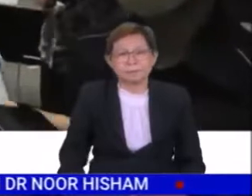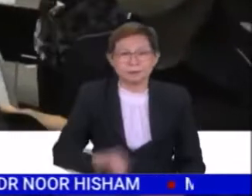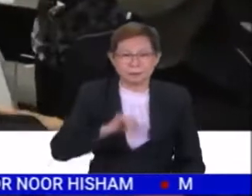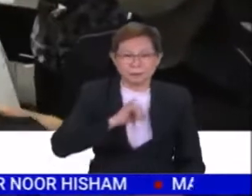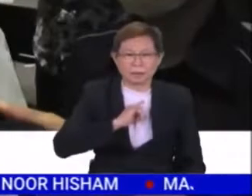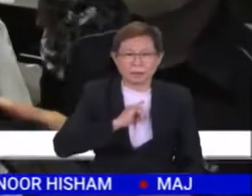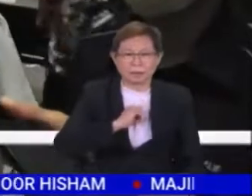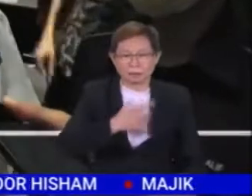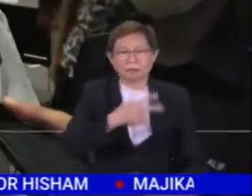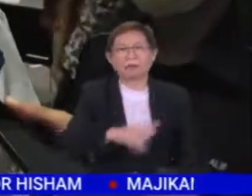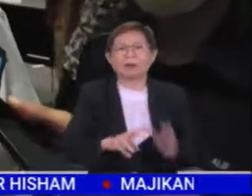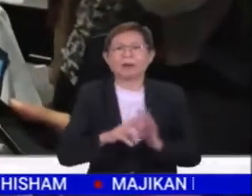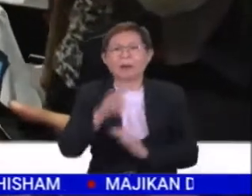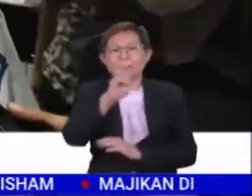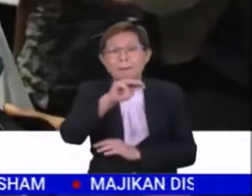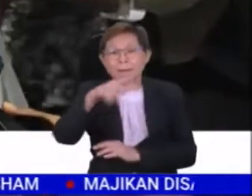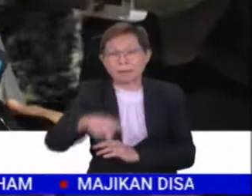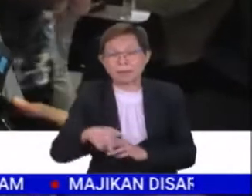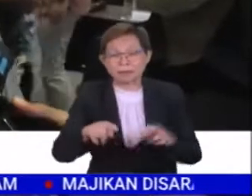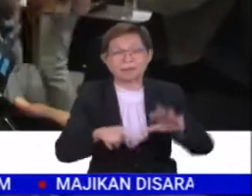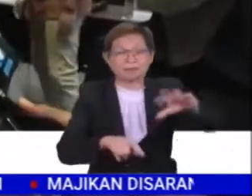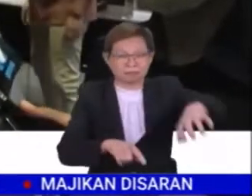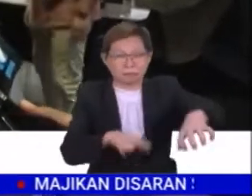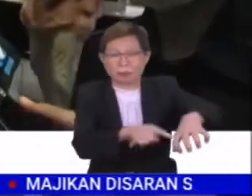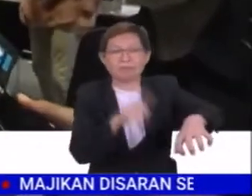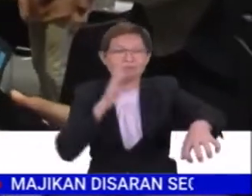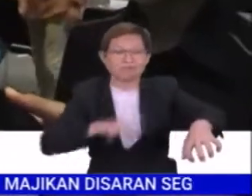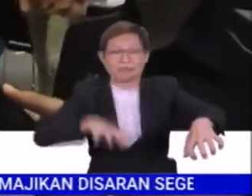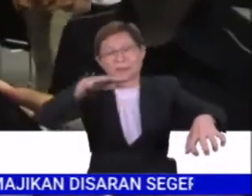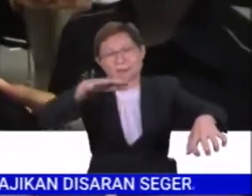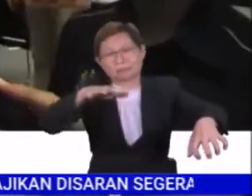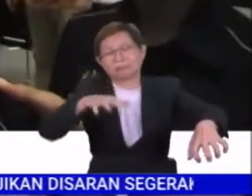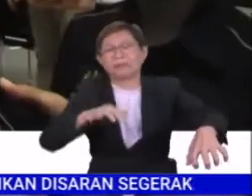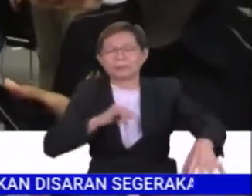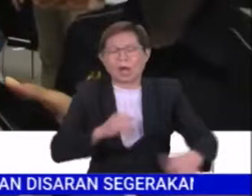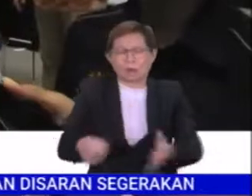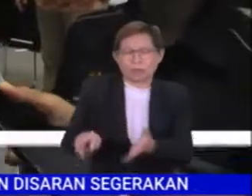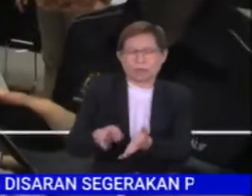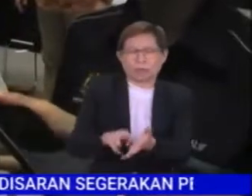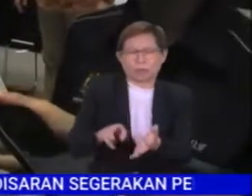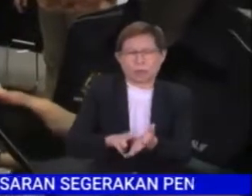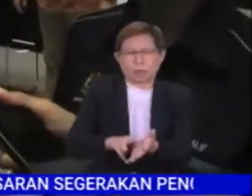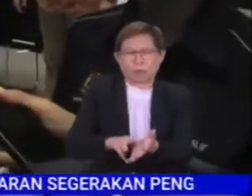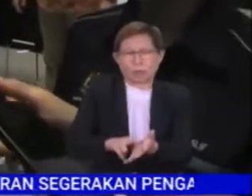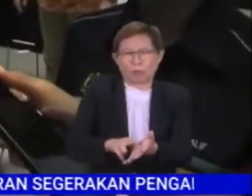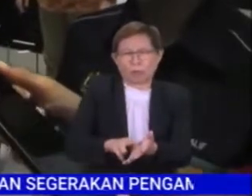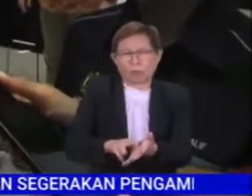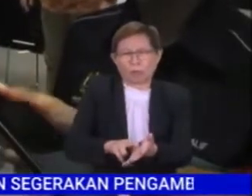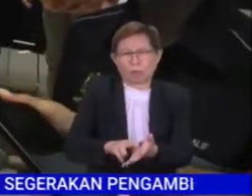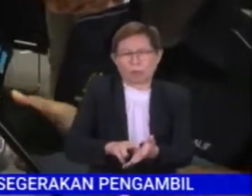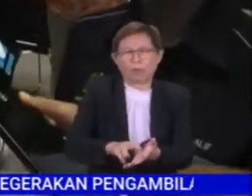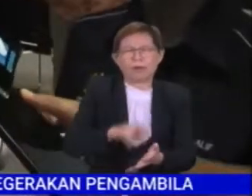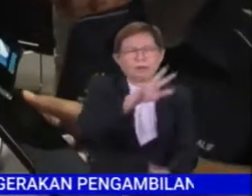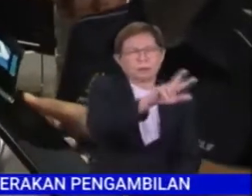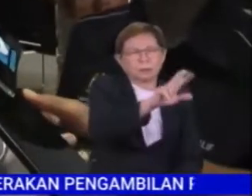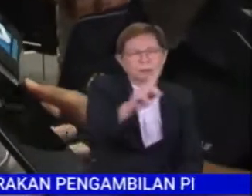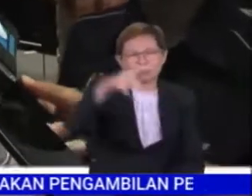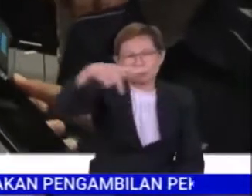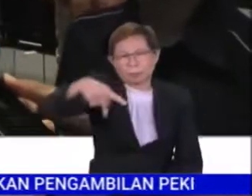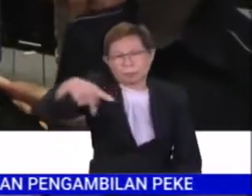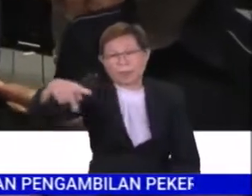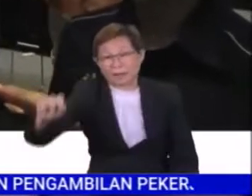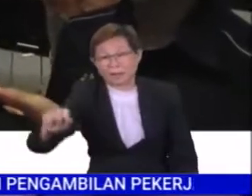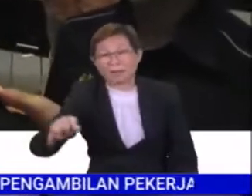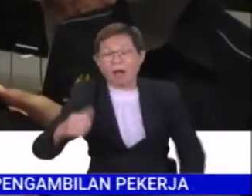Saya seorang wakil rakyat daripada kawasan banjir. Saya pernah ada rekod 31 PPS diwujudkan